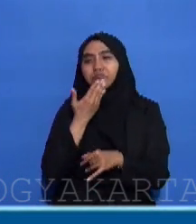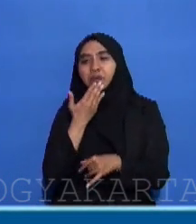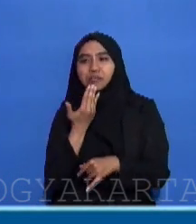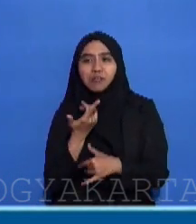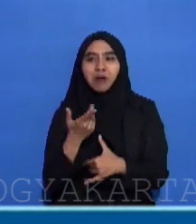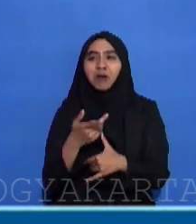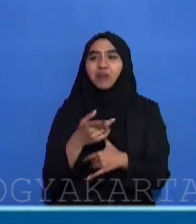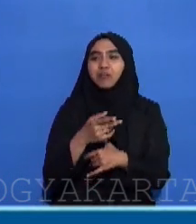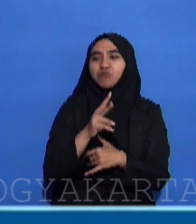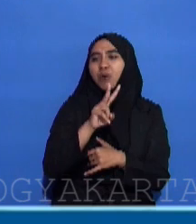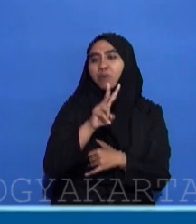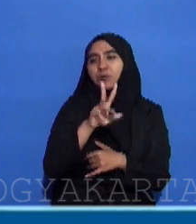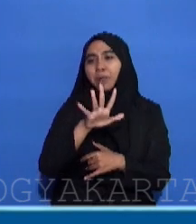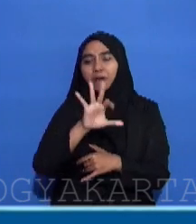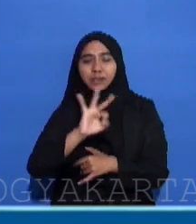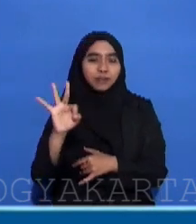kawane